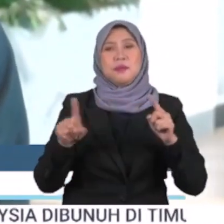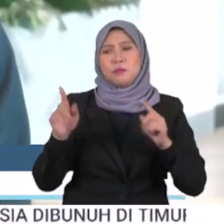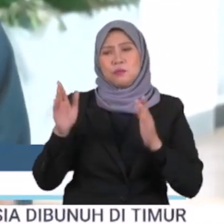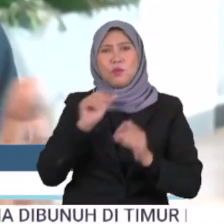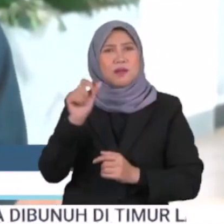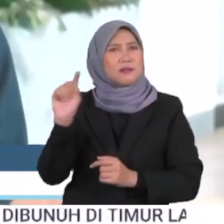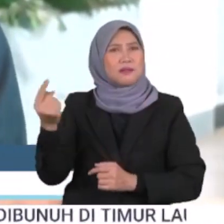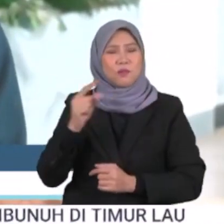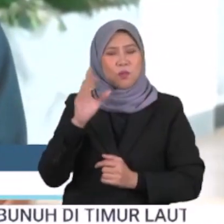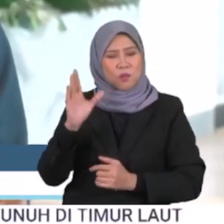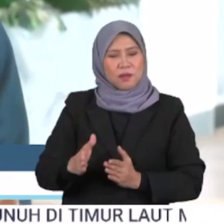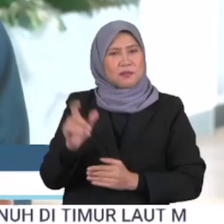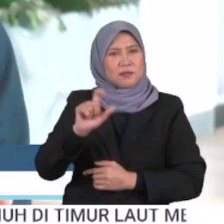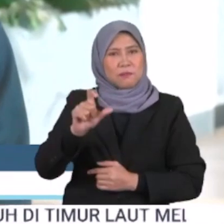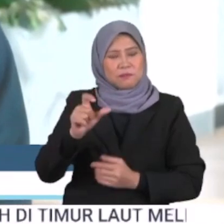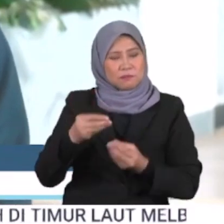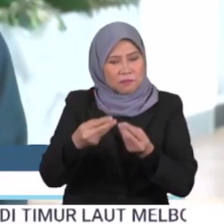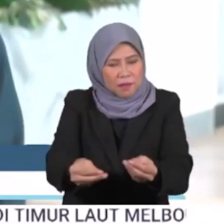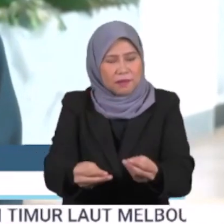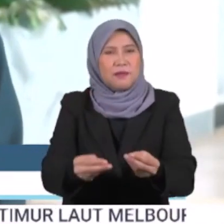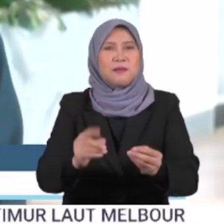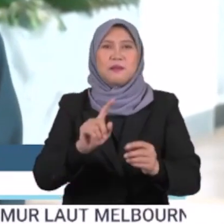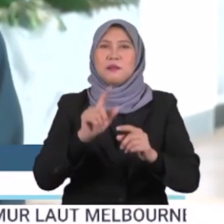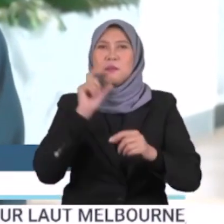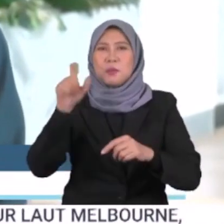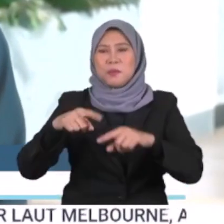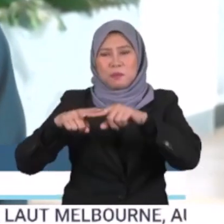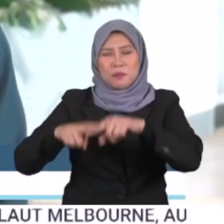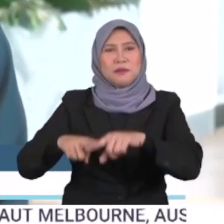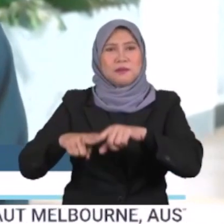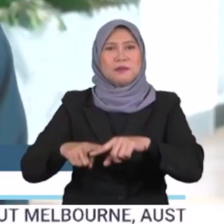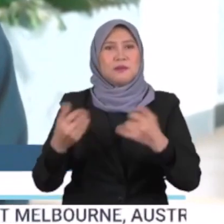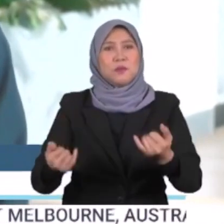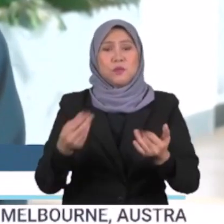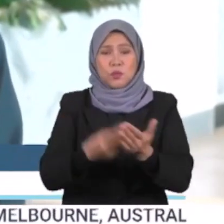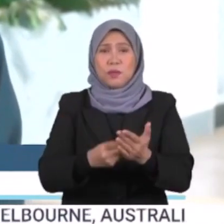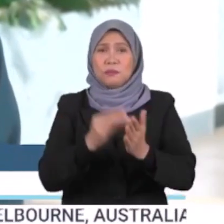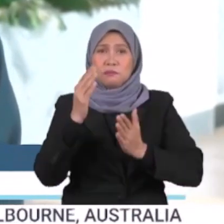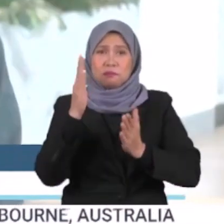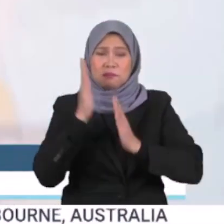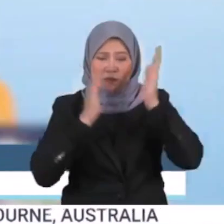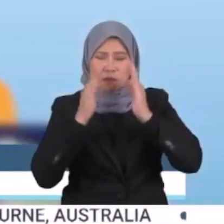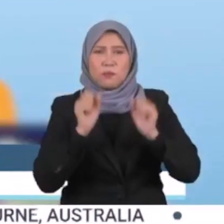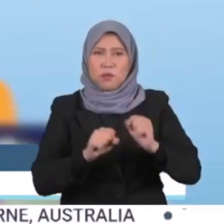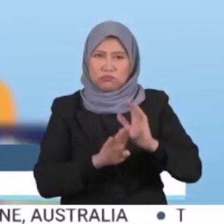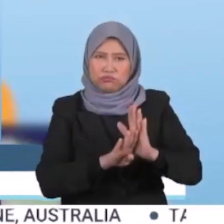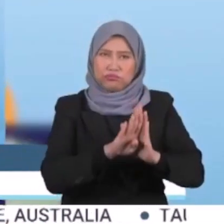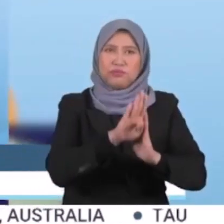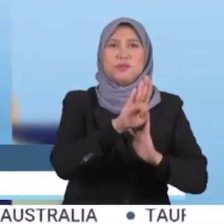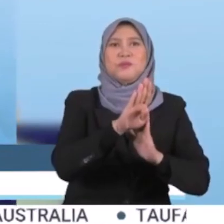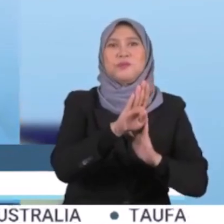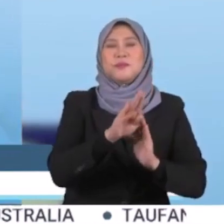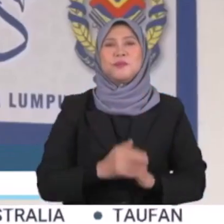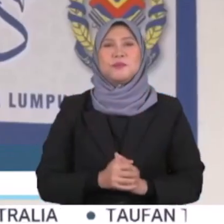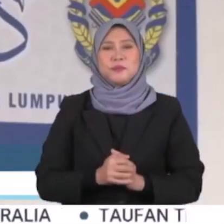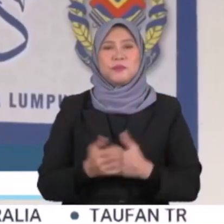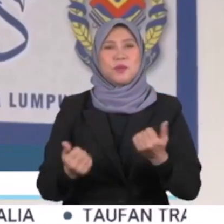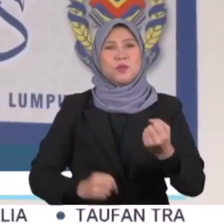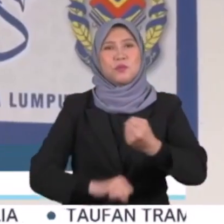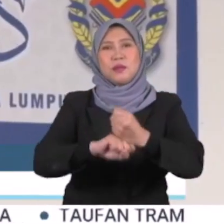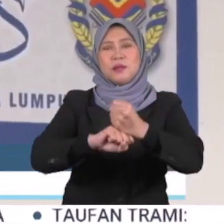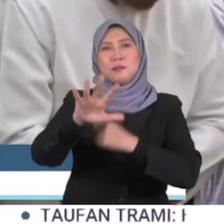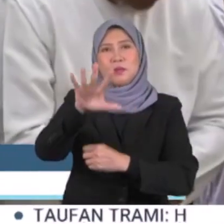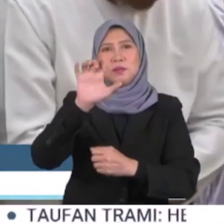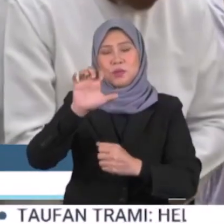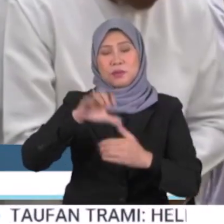ni boleh buat negara itu lebih maju, lebih tidak perlu bergantung. Dan duit currency kita boleh naik disebabkan oleh Islam. Sumbangan khas